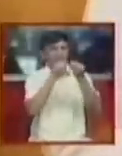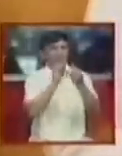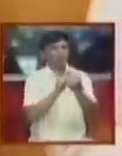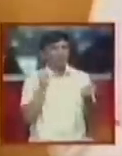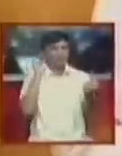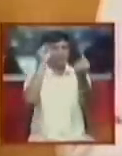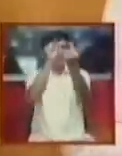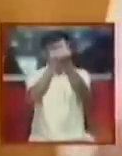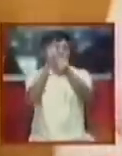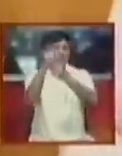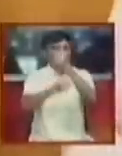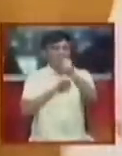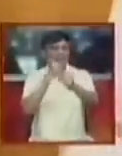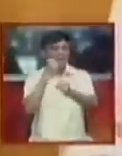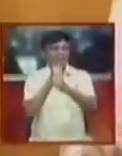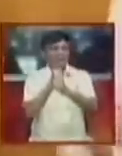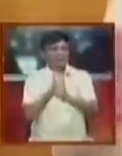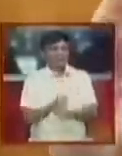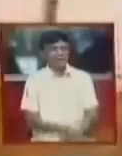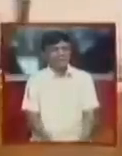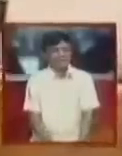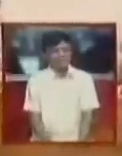taon.